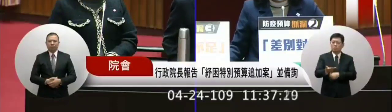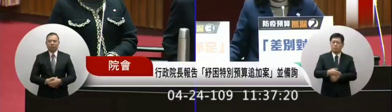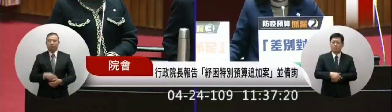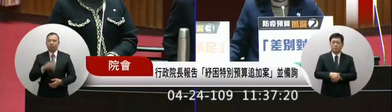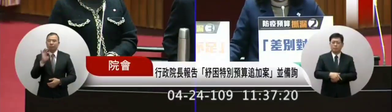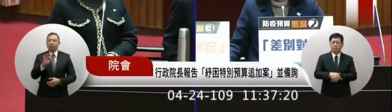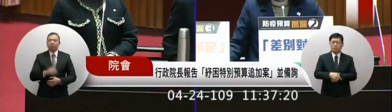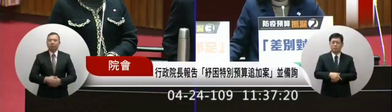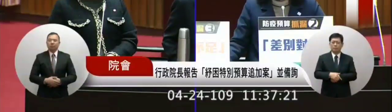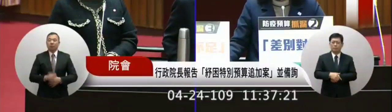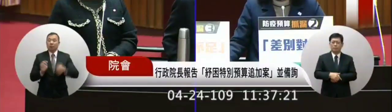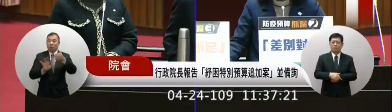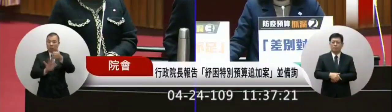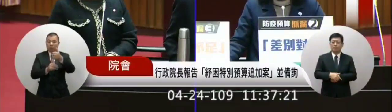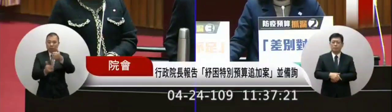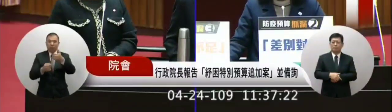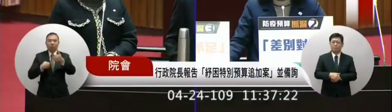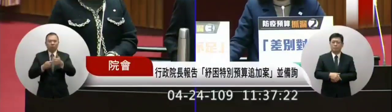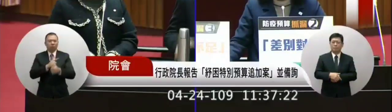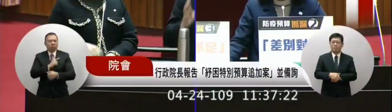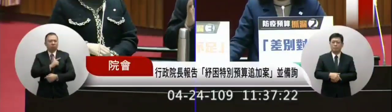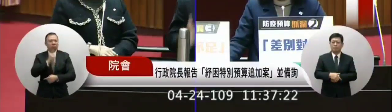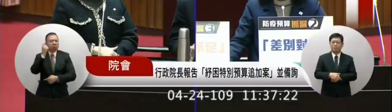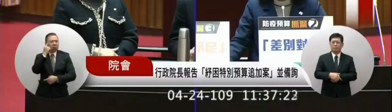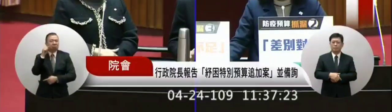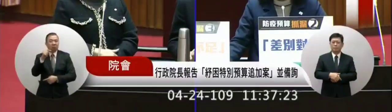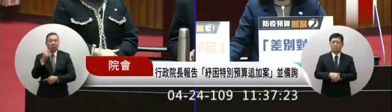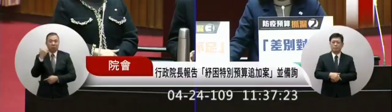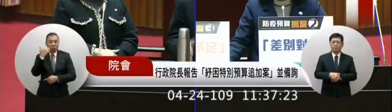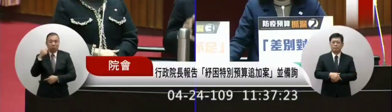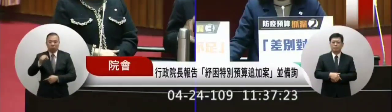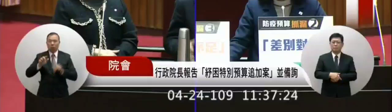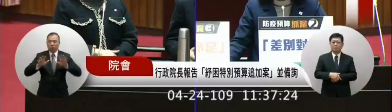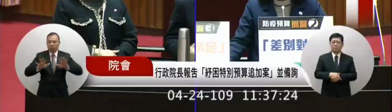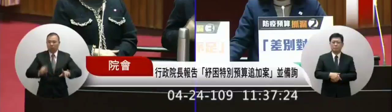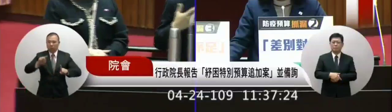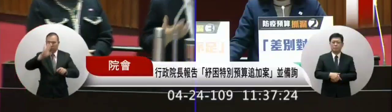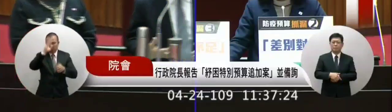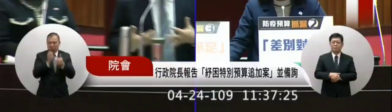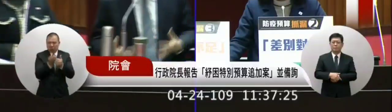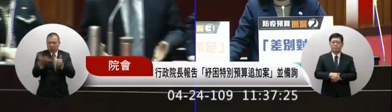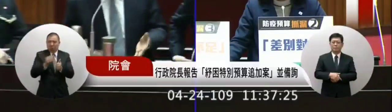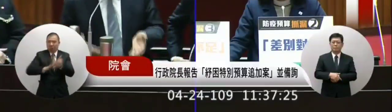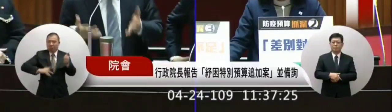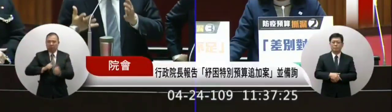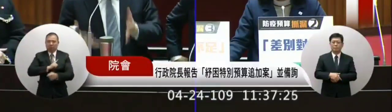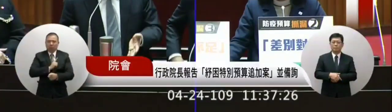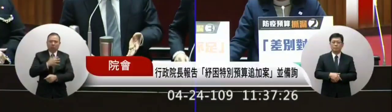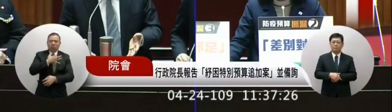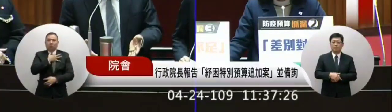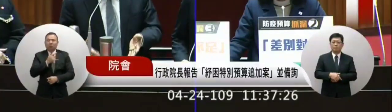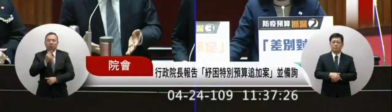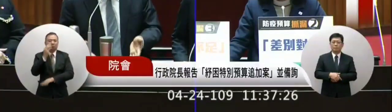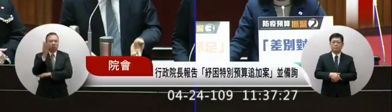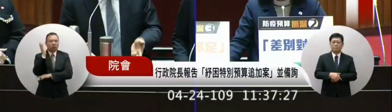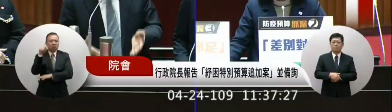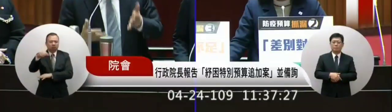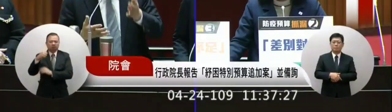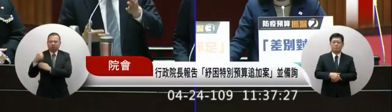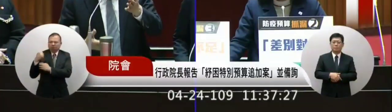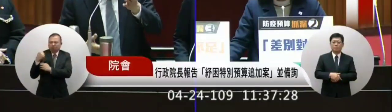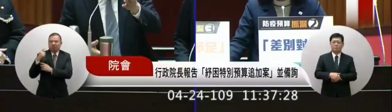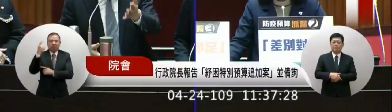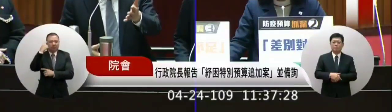好，这个委员，我是认为这一次只要陷入困境，政府都穷尽一切之力要来